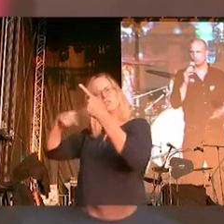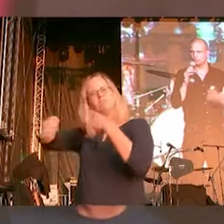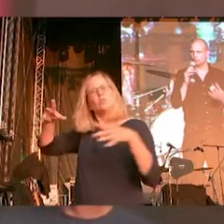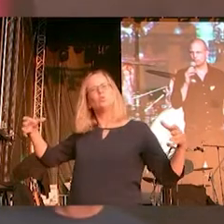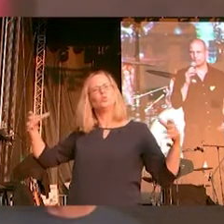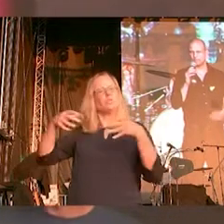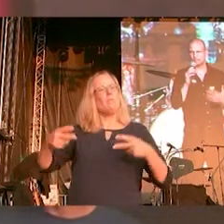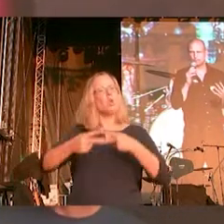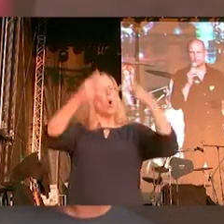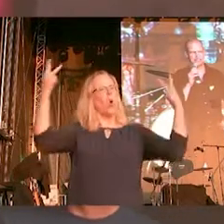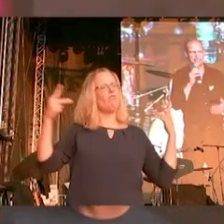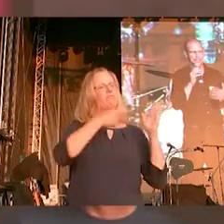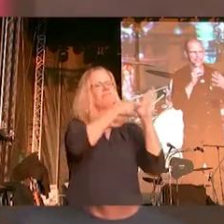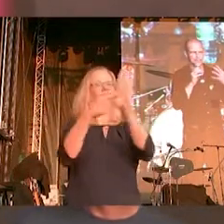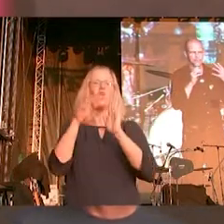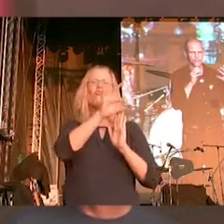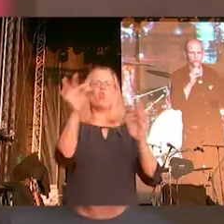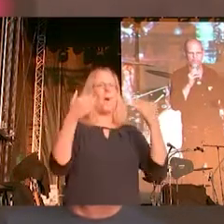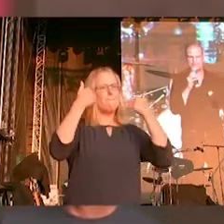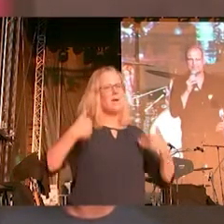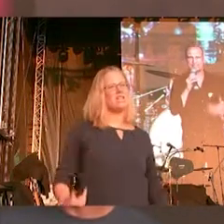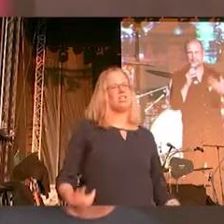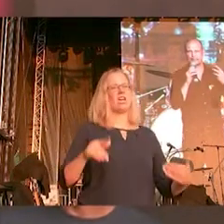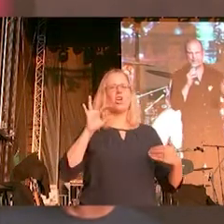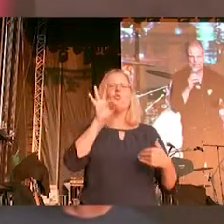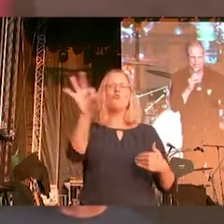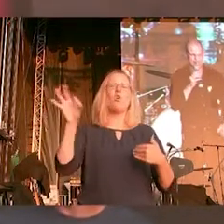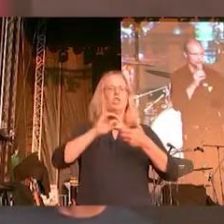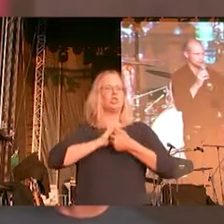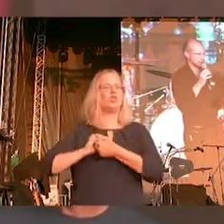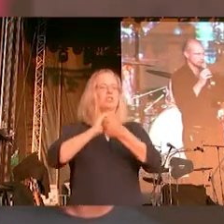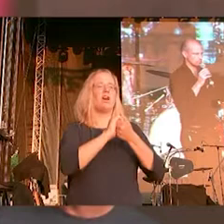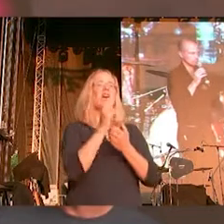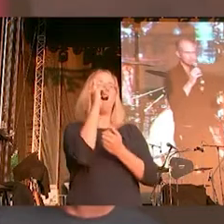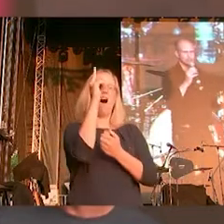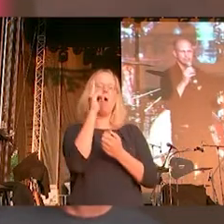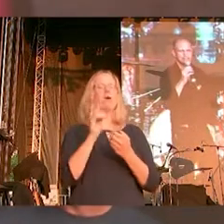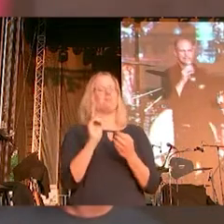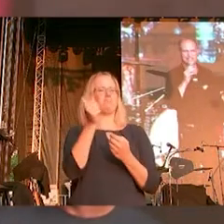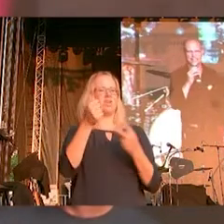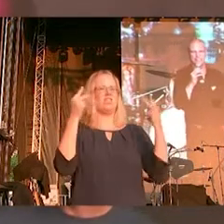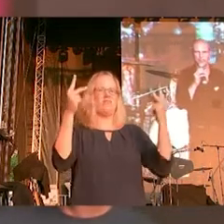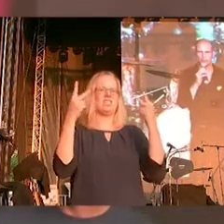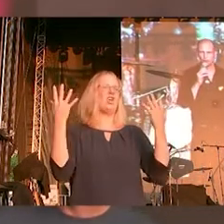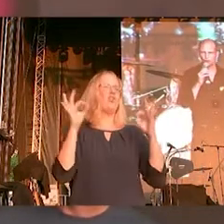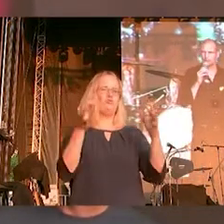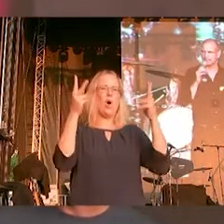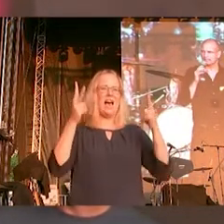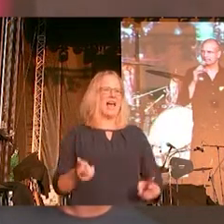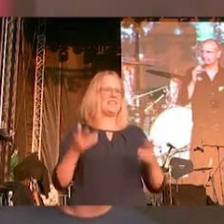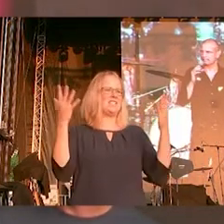für Humanität, für Menschlichkeit, für Solidarität, aber vor allen Dingen natürlich auch, und hier soll es ja um Rechte gehen,